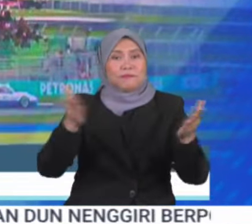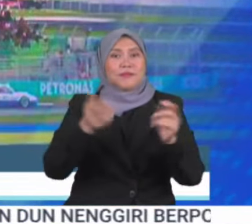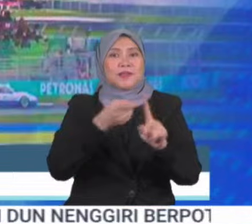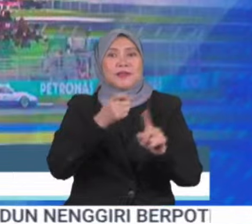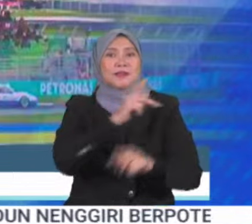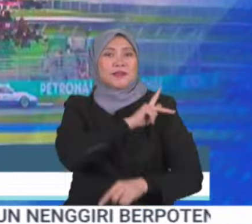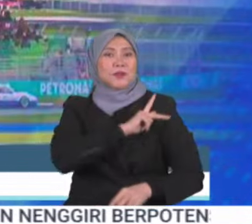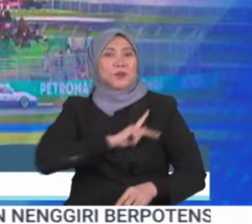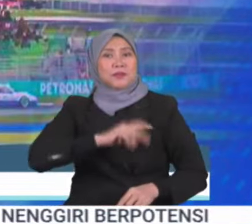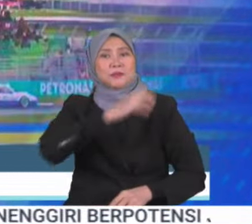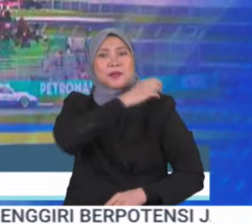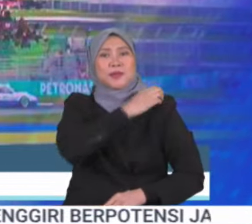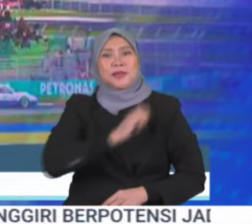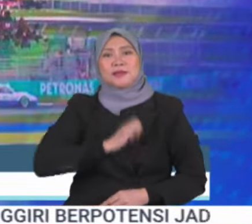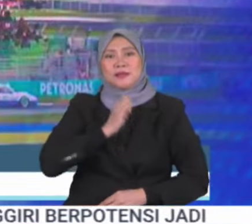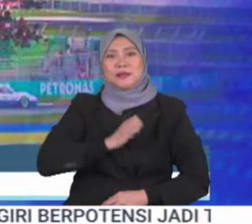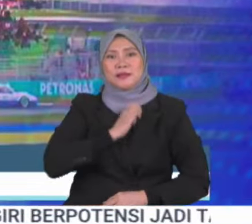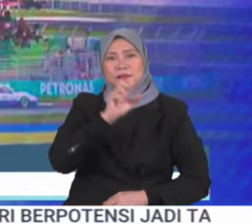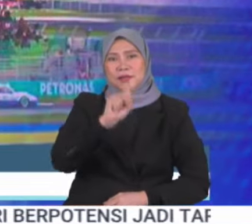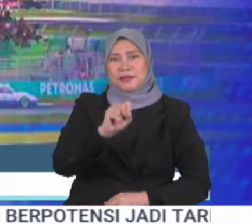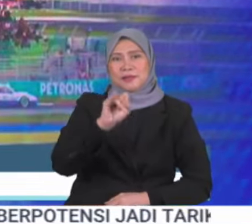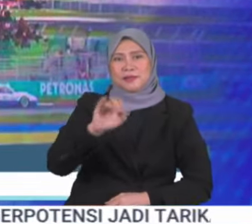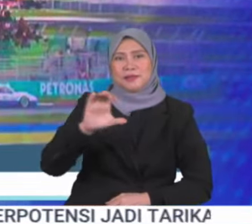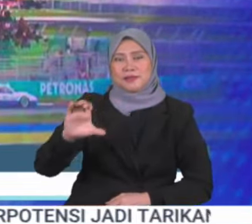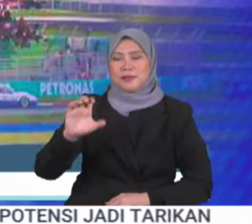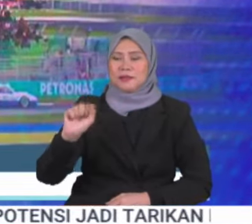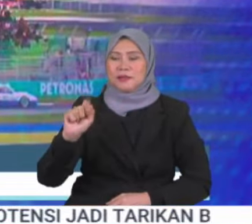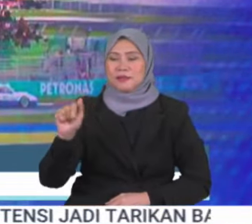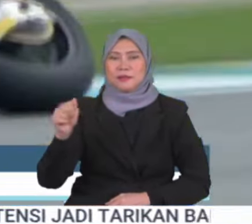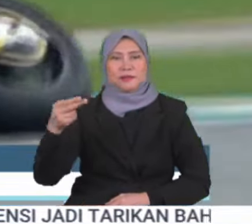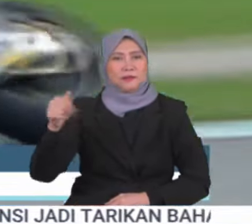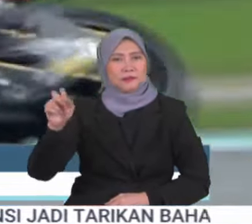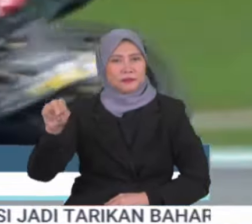Eksekutif SIC Azan Syafriman Hanif.